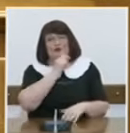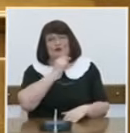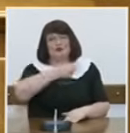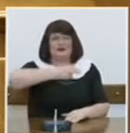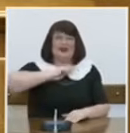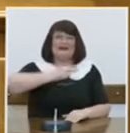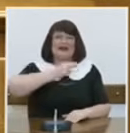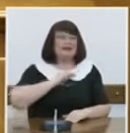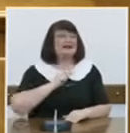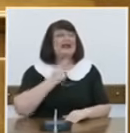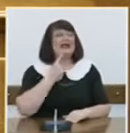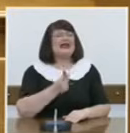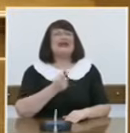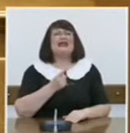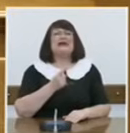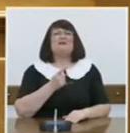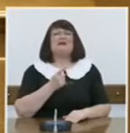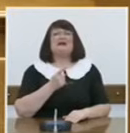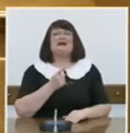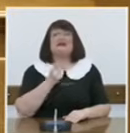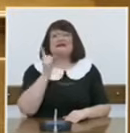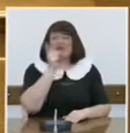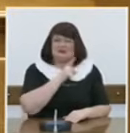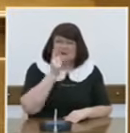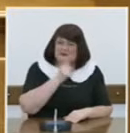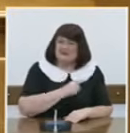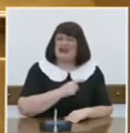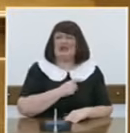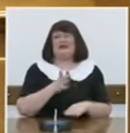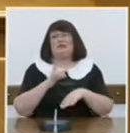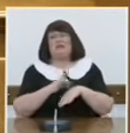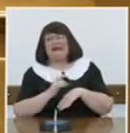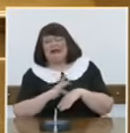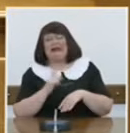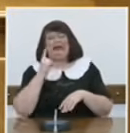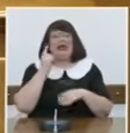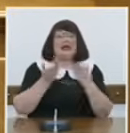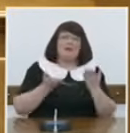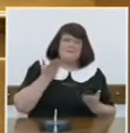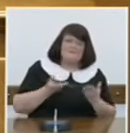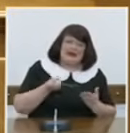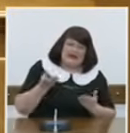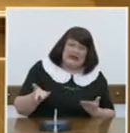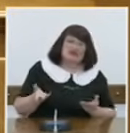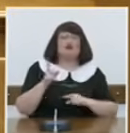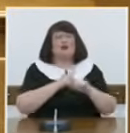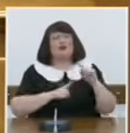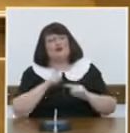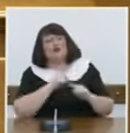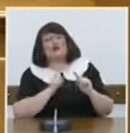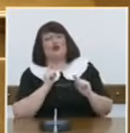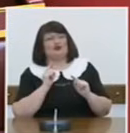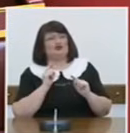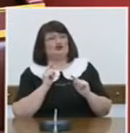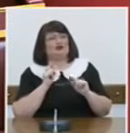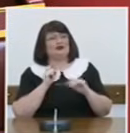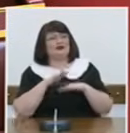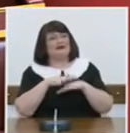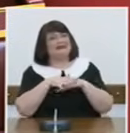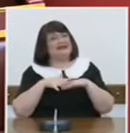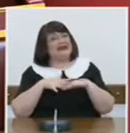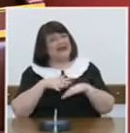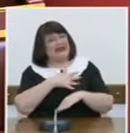γιαλατζή πατριώτες, για χριστιανόμετρα, πατριδόμετρα κτλ. Εμείς, κύριε Ναύαρχε, συμφωνούμε απολύτως με έναν